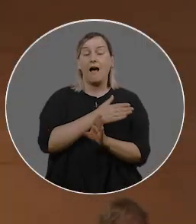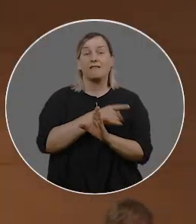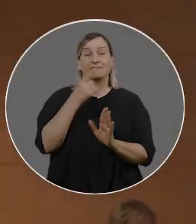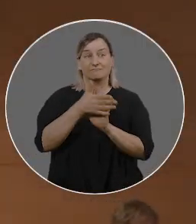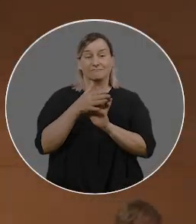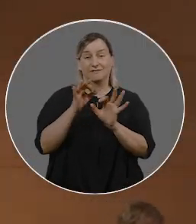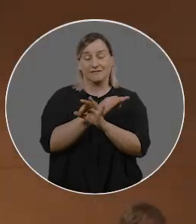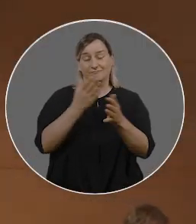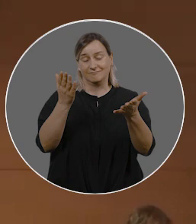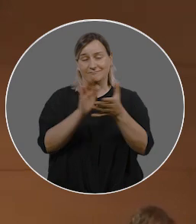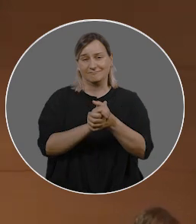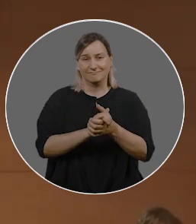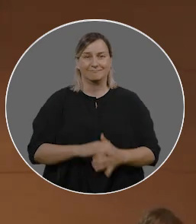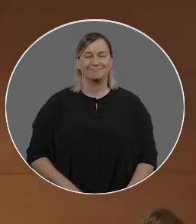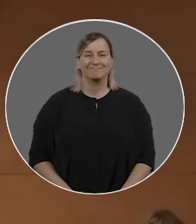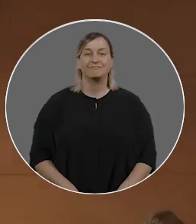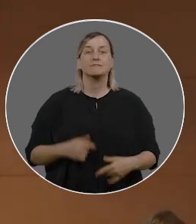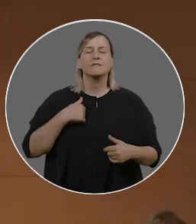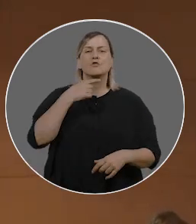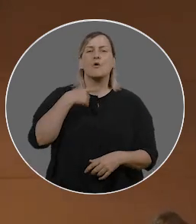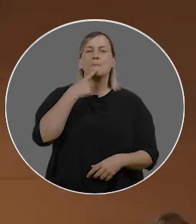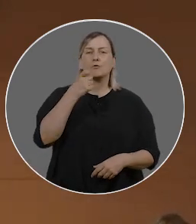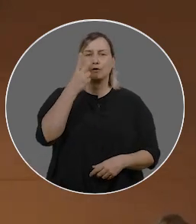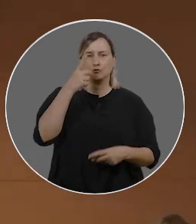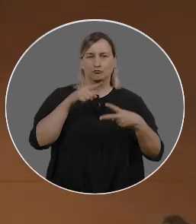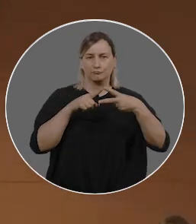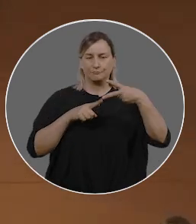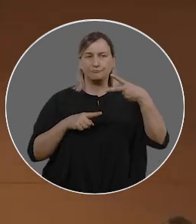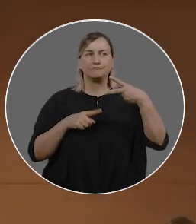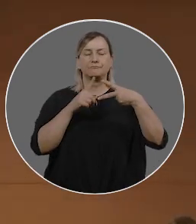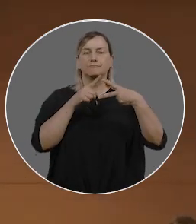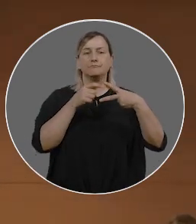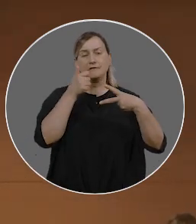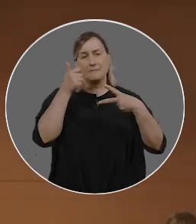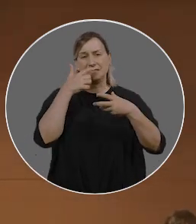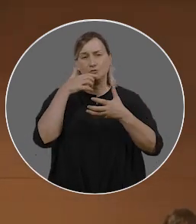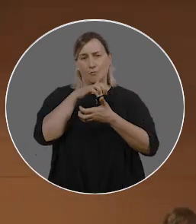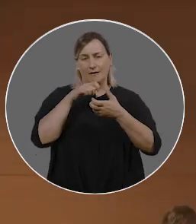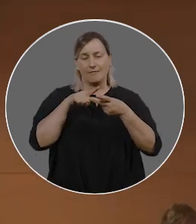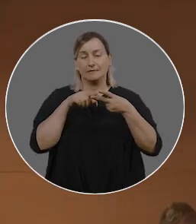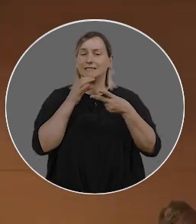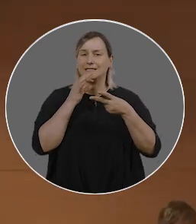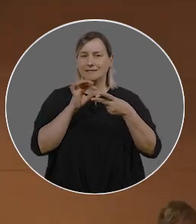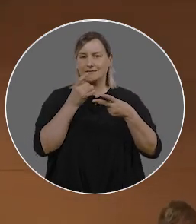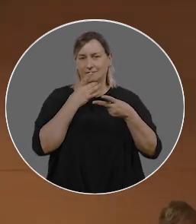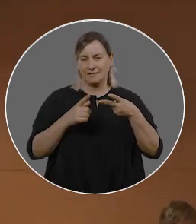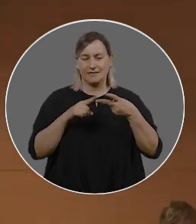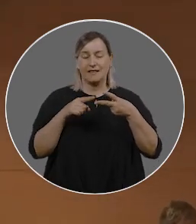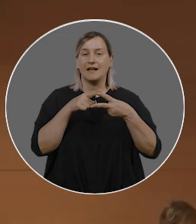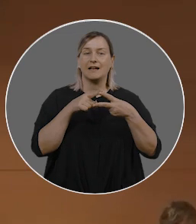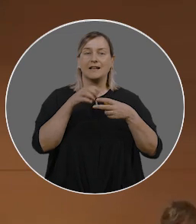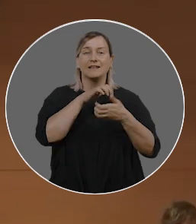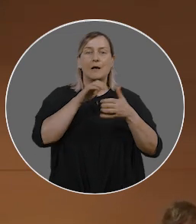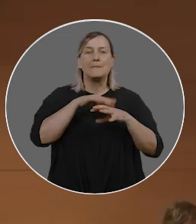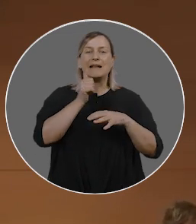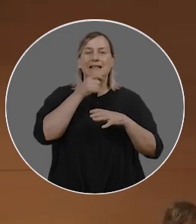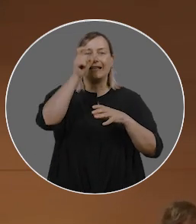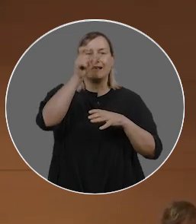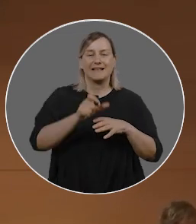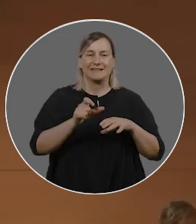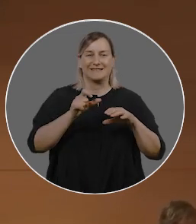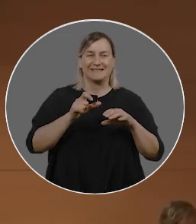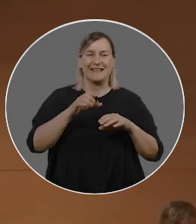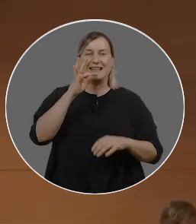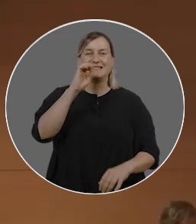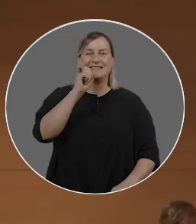com no he parlat abans, ja he pensat tot. Jo tinc dues preguntes, una més complicada i una més senzilla. La complicada és per la Txell.